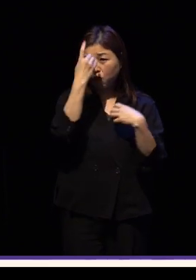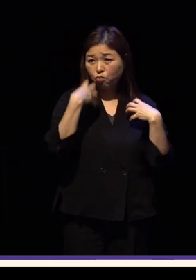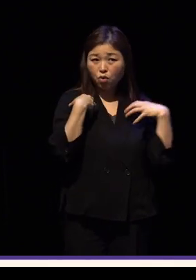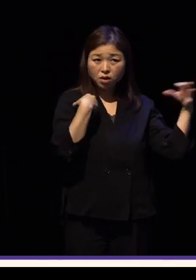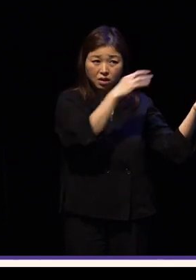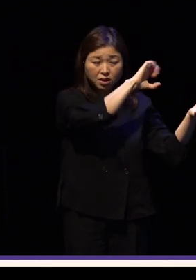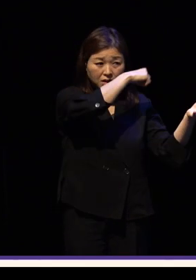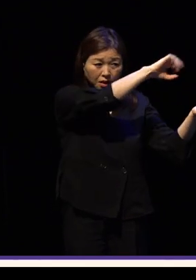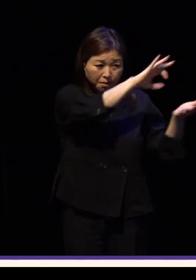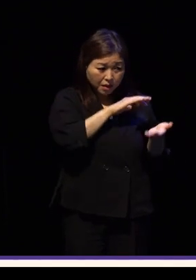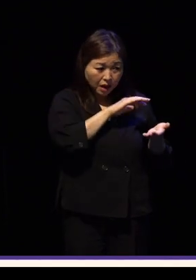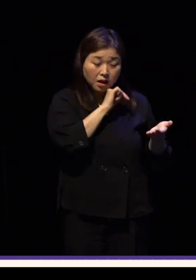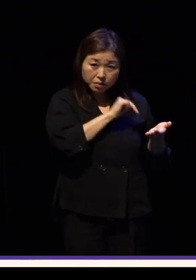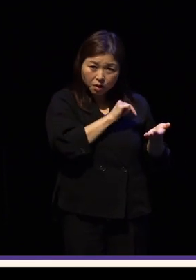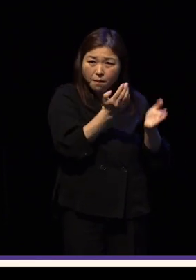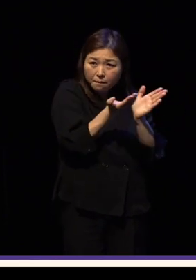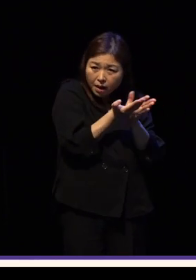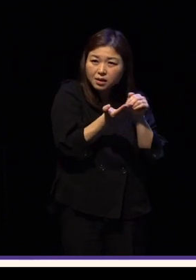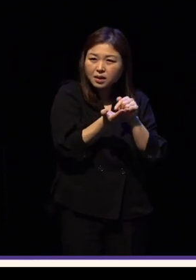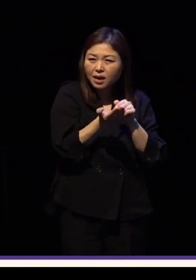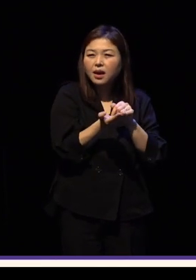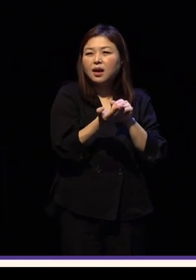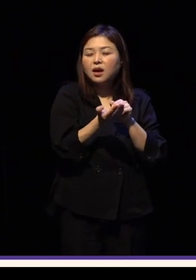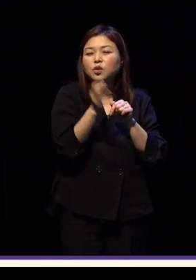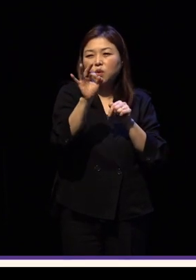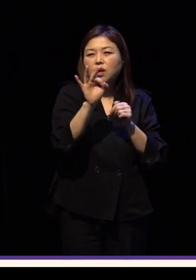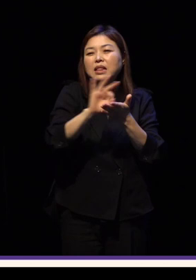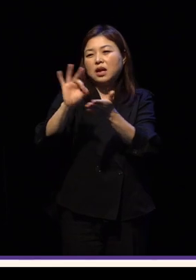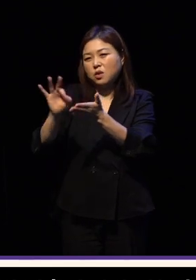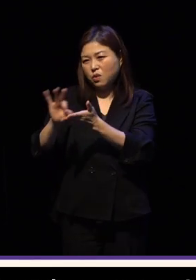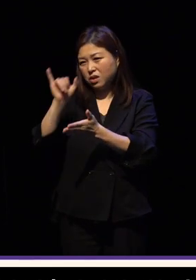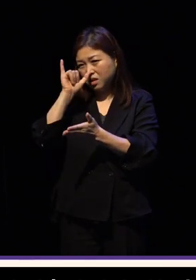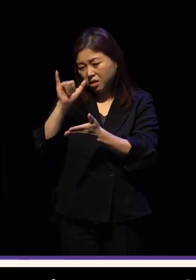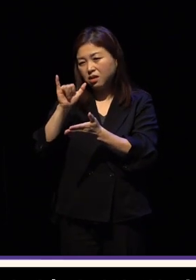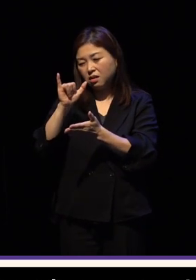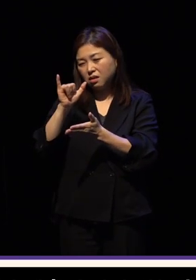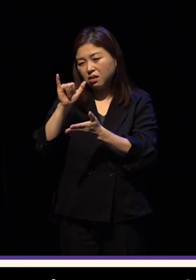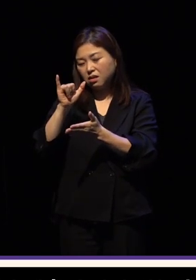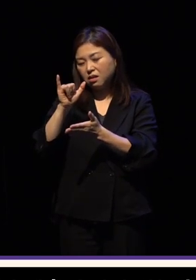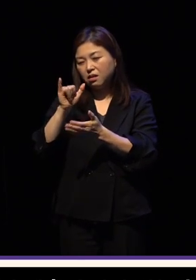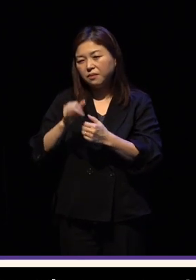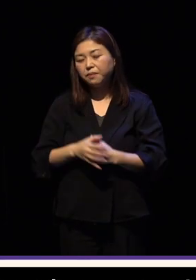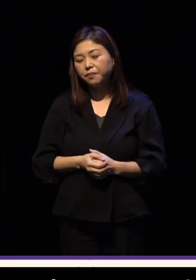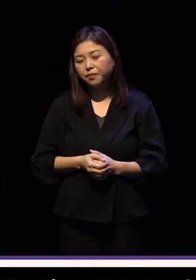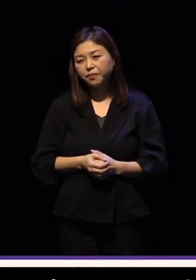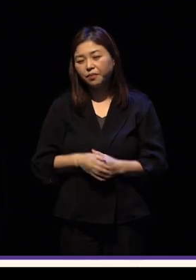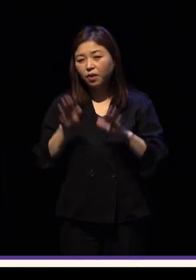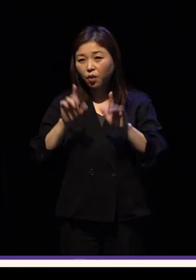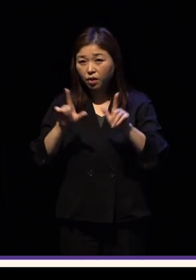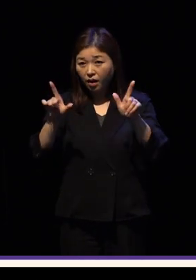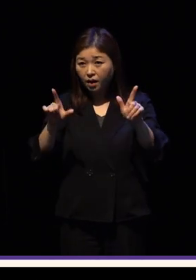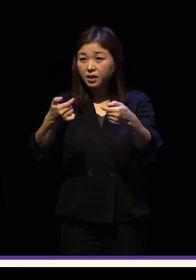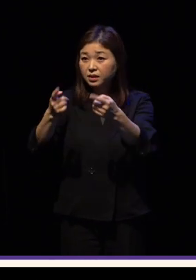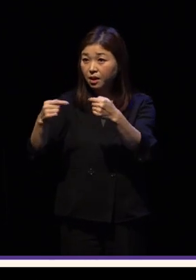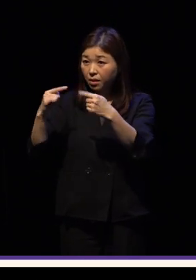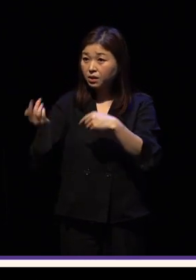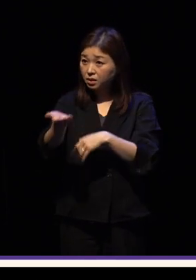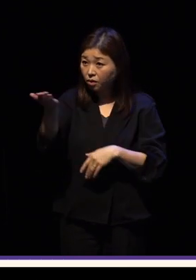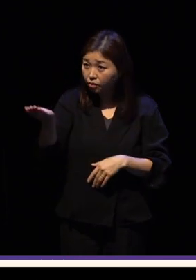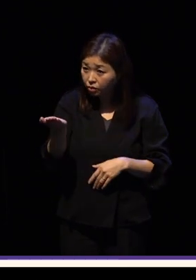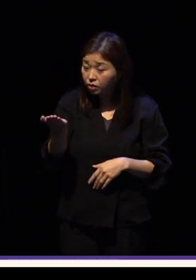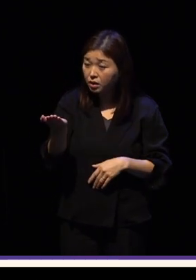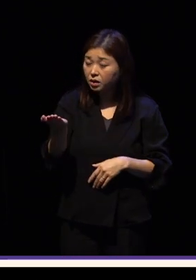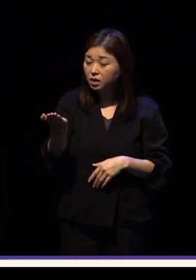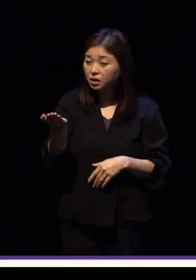거기에 맞출 수밖에 없는 한계가 있습니다. 그래서 제가 생각하기에는 올해 아마 참여하신 분들도 있으실지